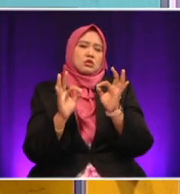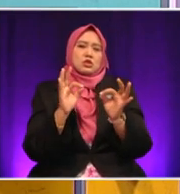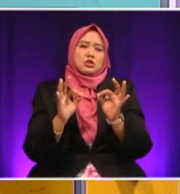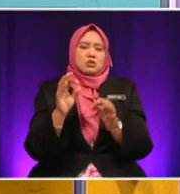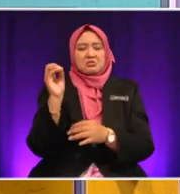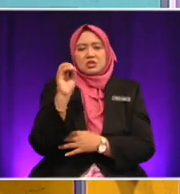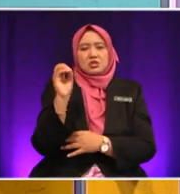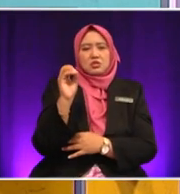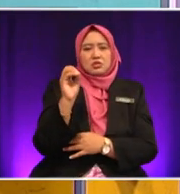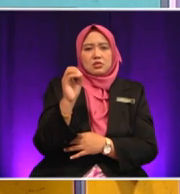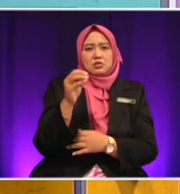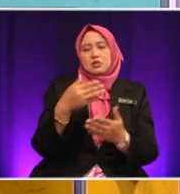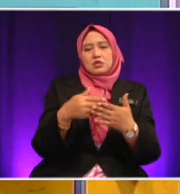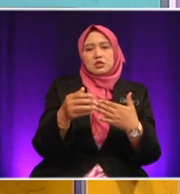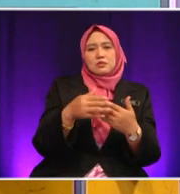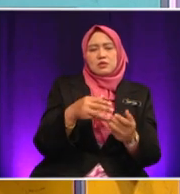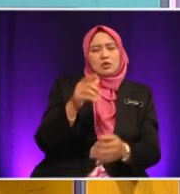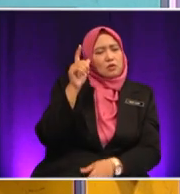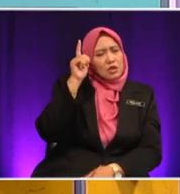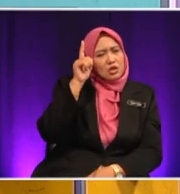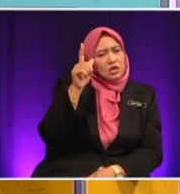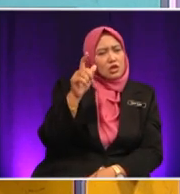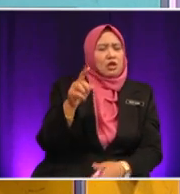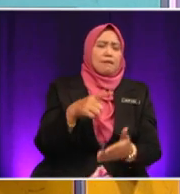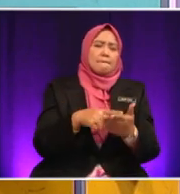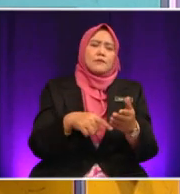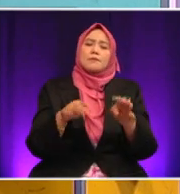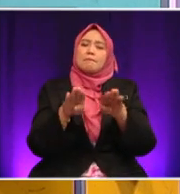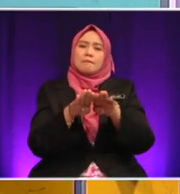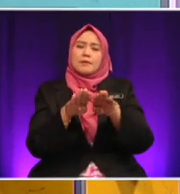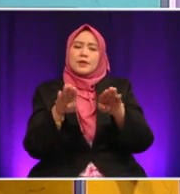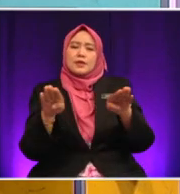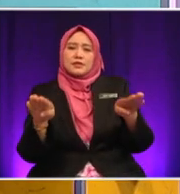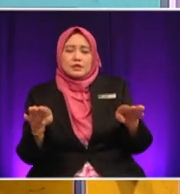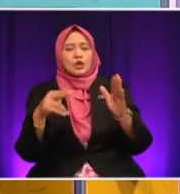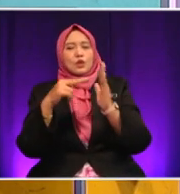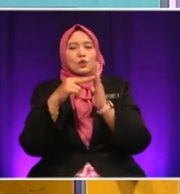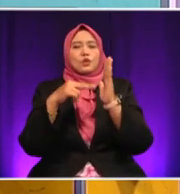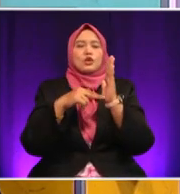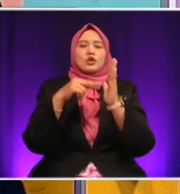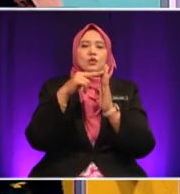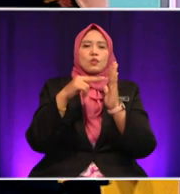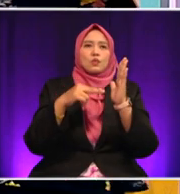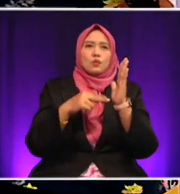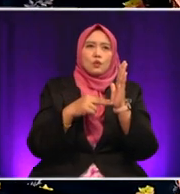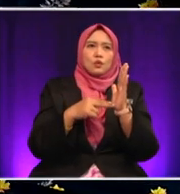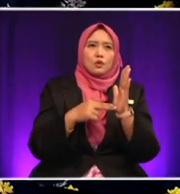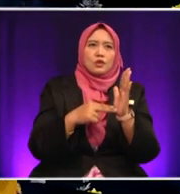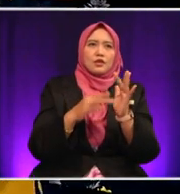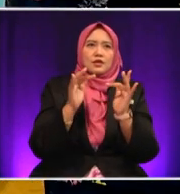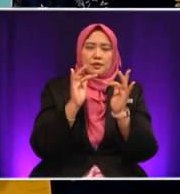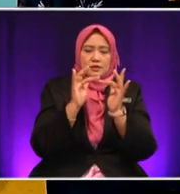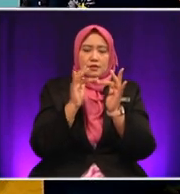di nak tanya mengenai perbedaan undang-undang cyber di empat buah negara Oke soalnya dia berdasarkan jadwal